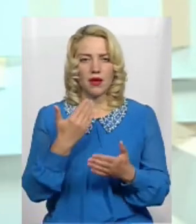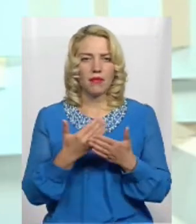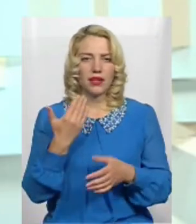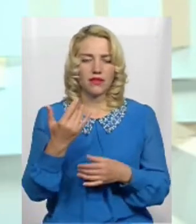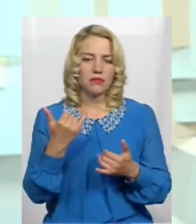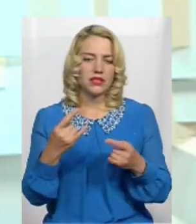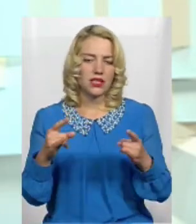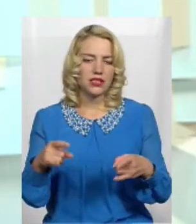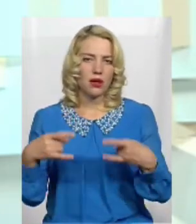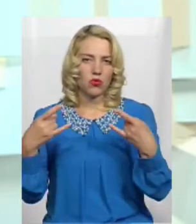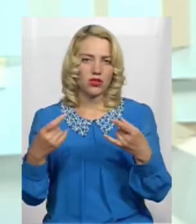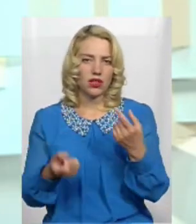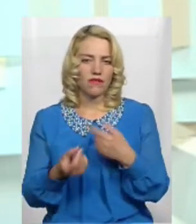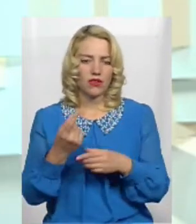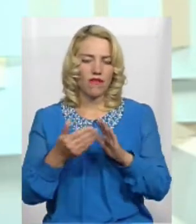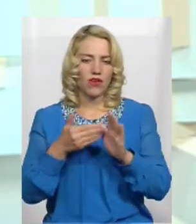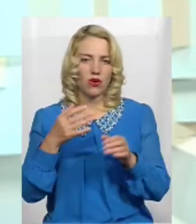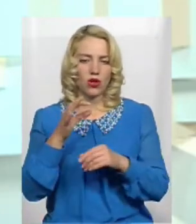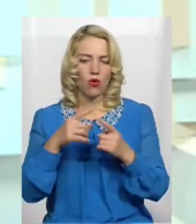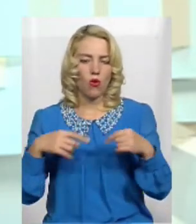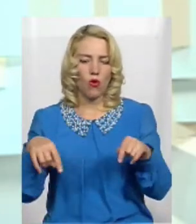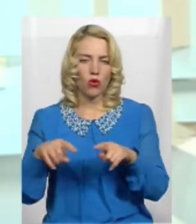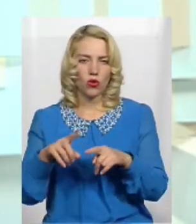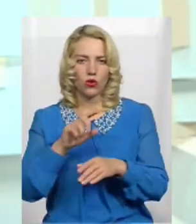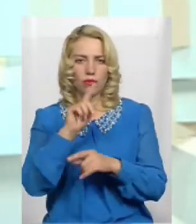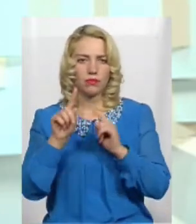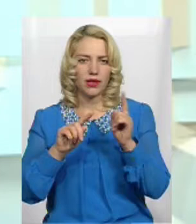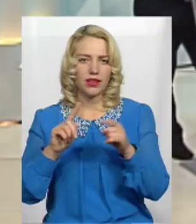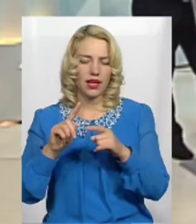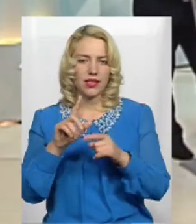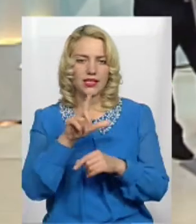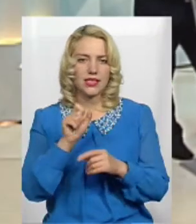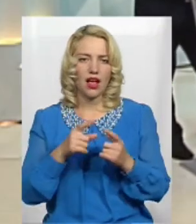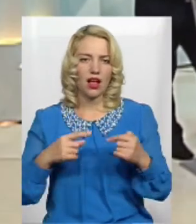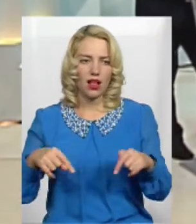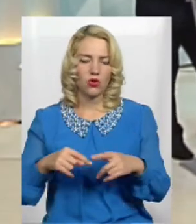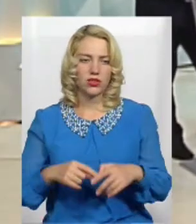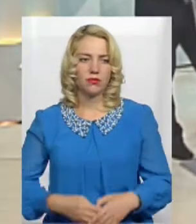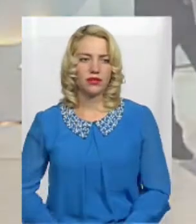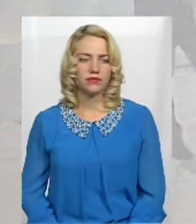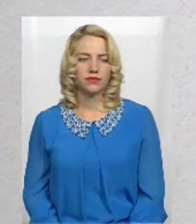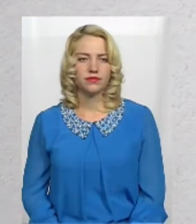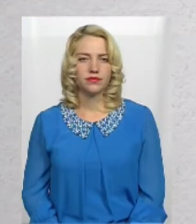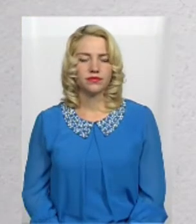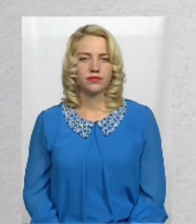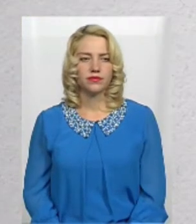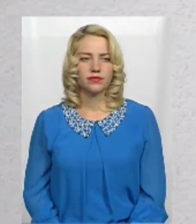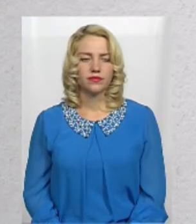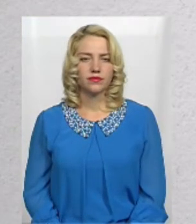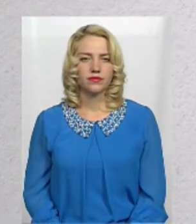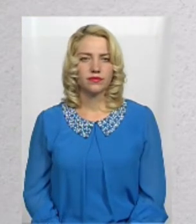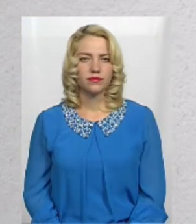моніторі з'являться виклики округу за галузями. Попрошу вас визначитись із галузю і озвучу питання.